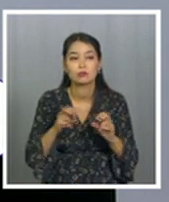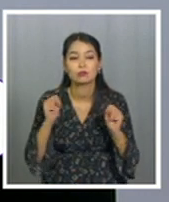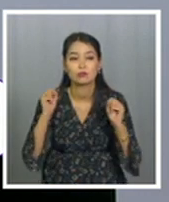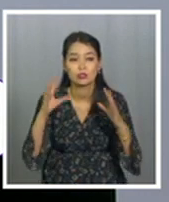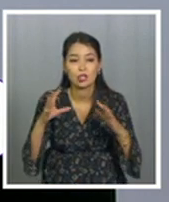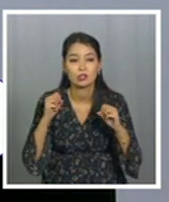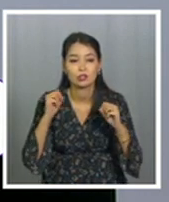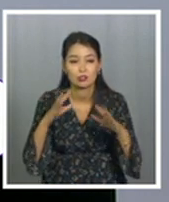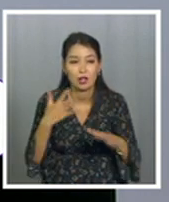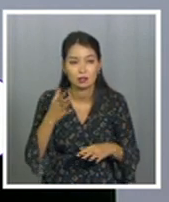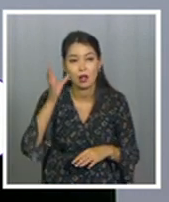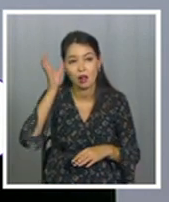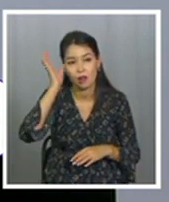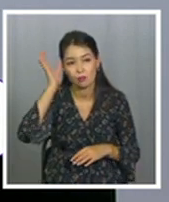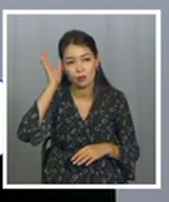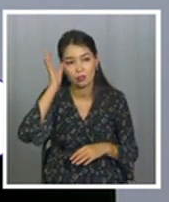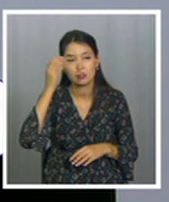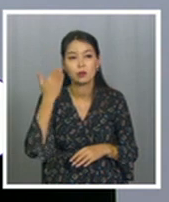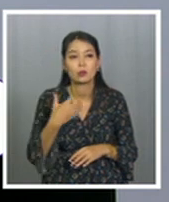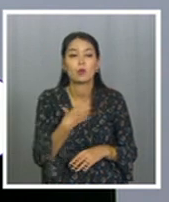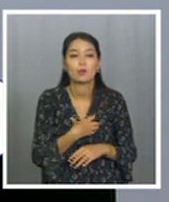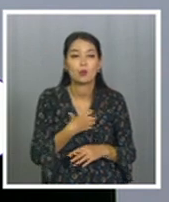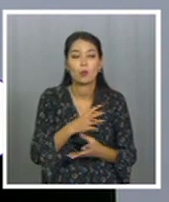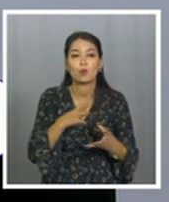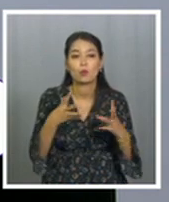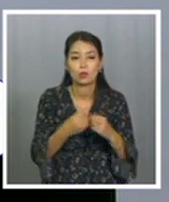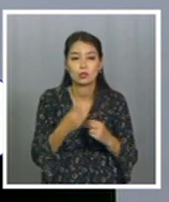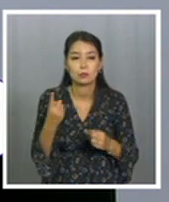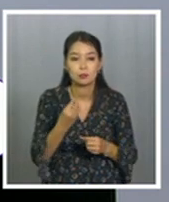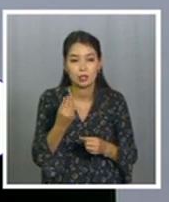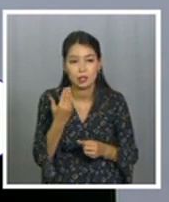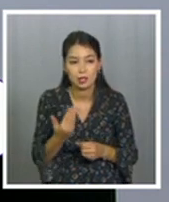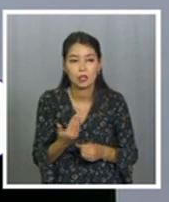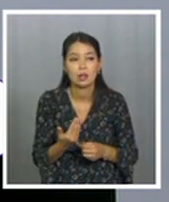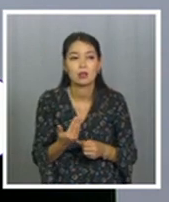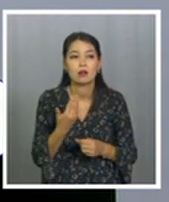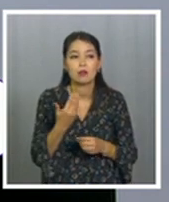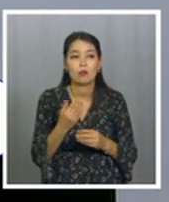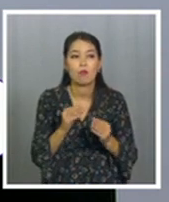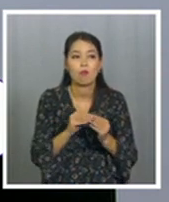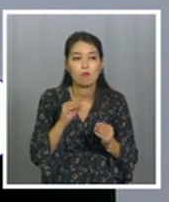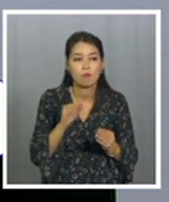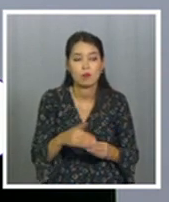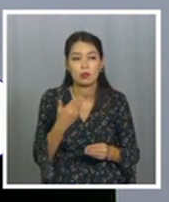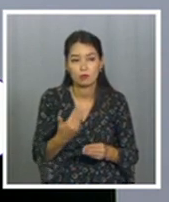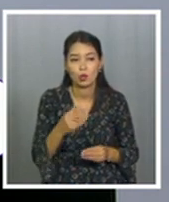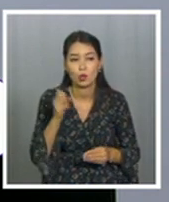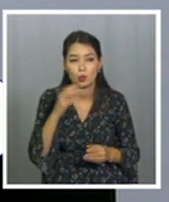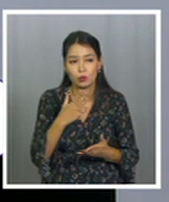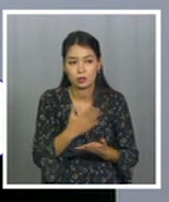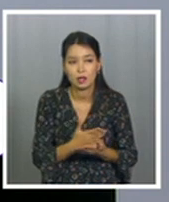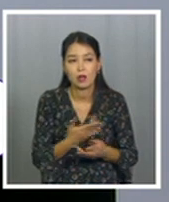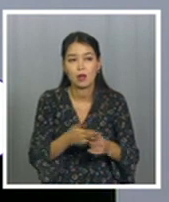Жарықты ғалымдар оның негізгі өлшем бірлігі ретінде 10,000 люкс деп белгіледі. Яғни жарықтың